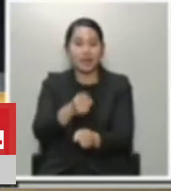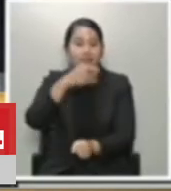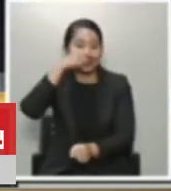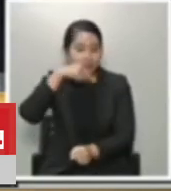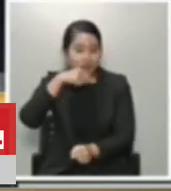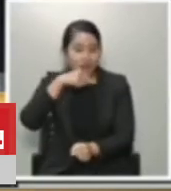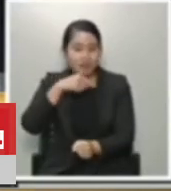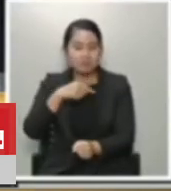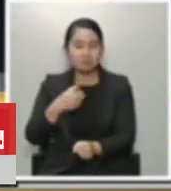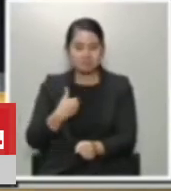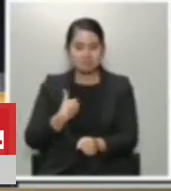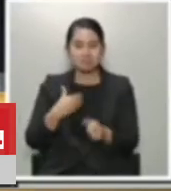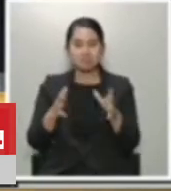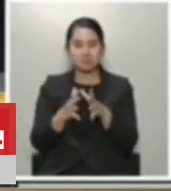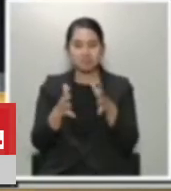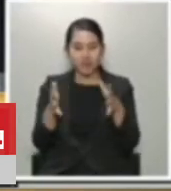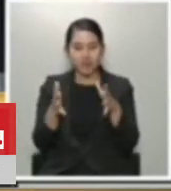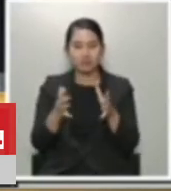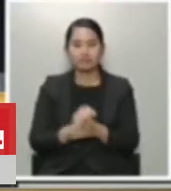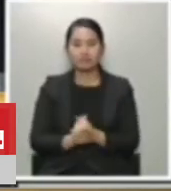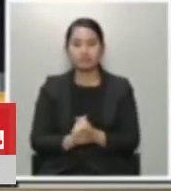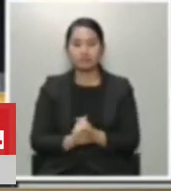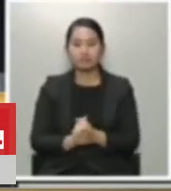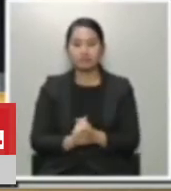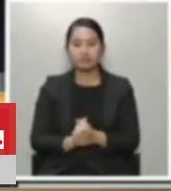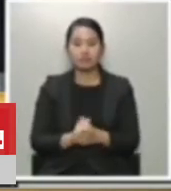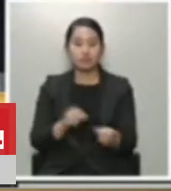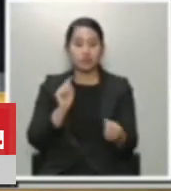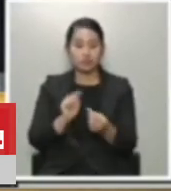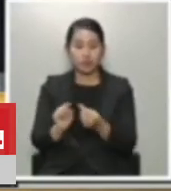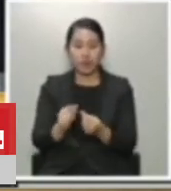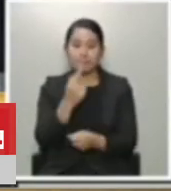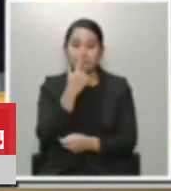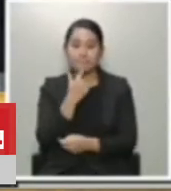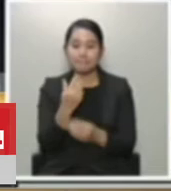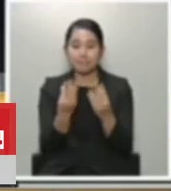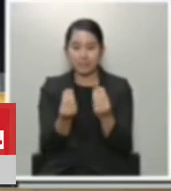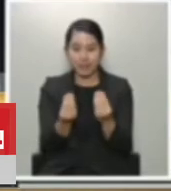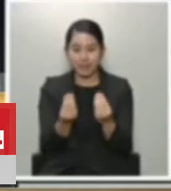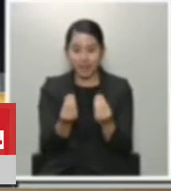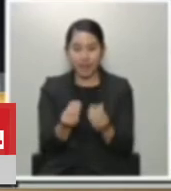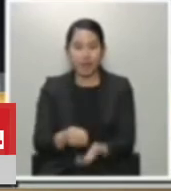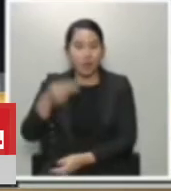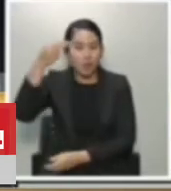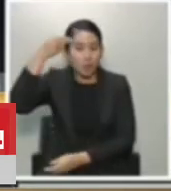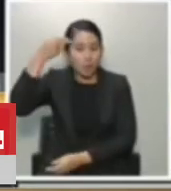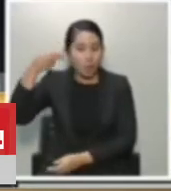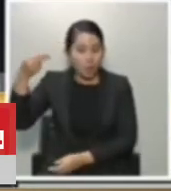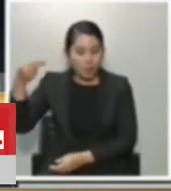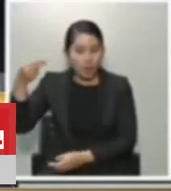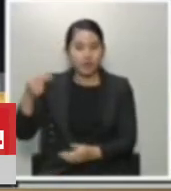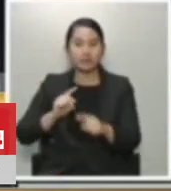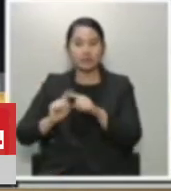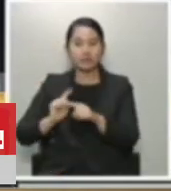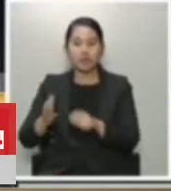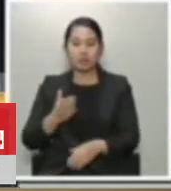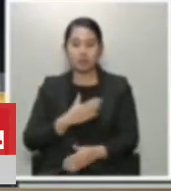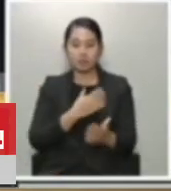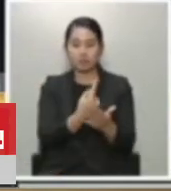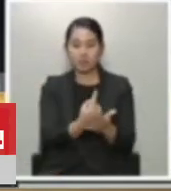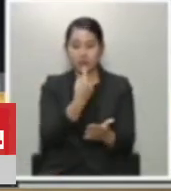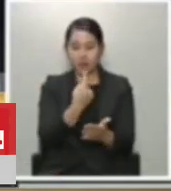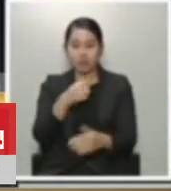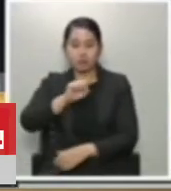นะครับค่อนข้างมากอยู่ในขณะนี้โดยเฉพาะในพื้นที่เขตดินแดงเขตห้วยขวางของที่กับผมนะครับเป็นผู้แทนอยู่นั้นนะ